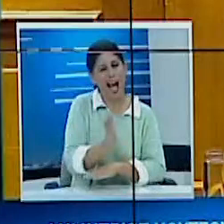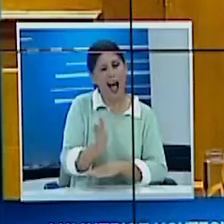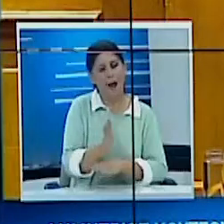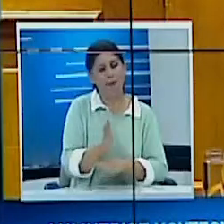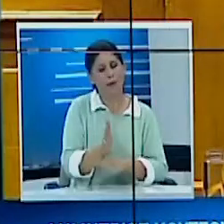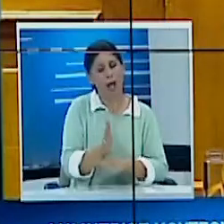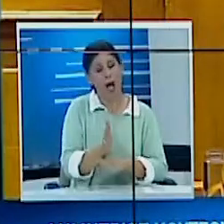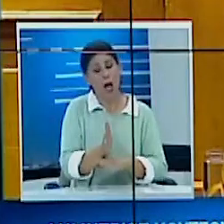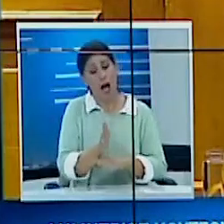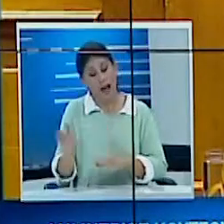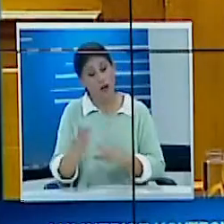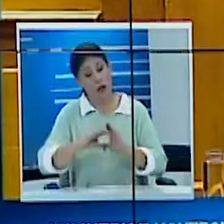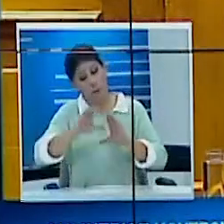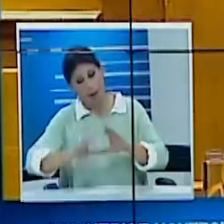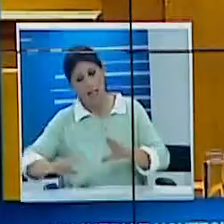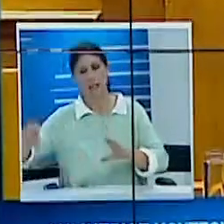Και στην Συμφωνία